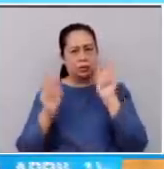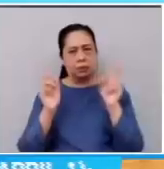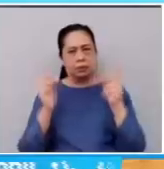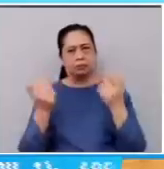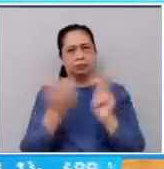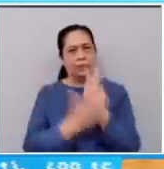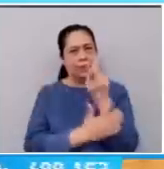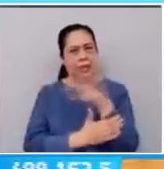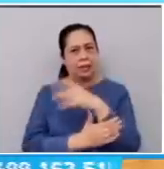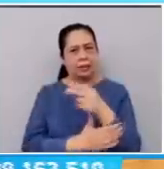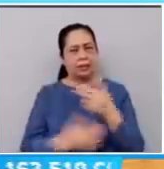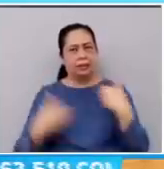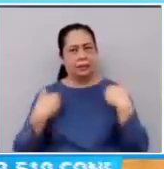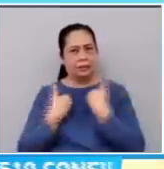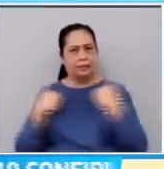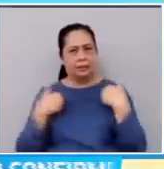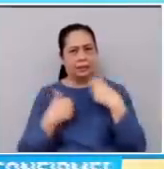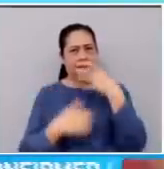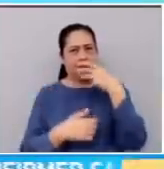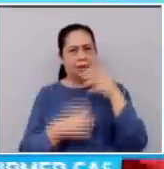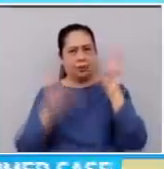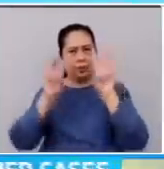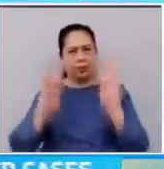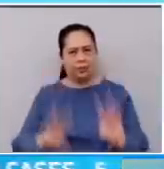Balitang hatid ni Jamie Santos.